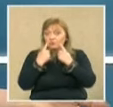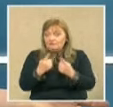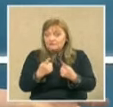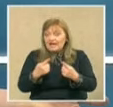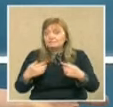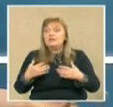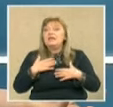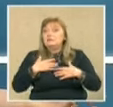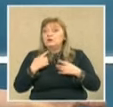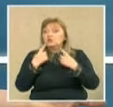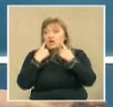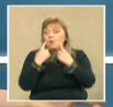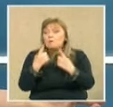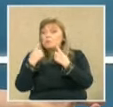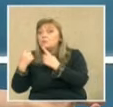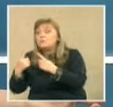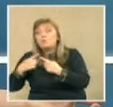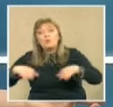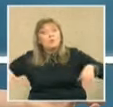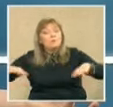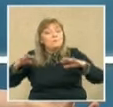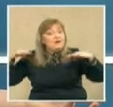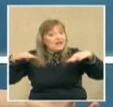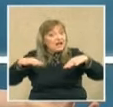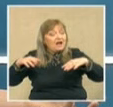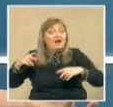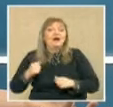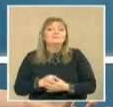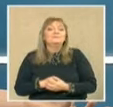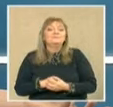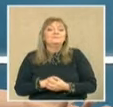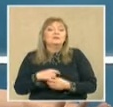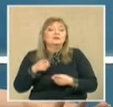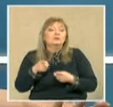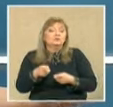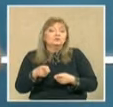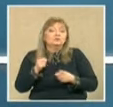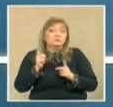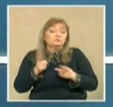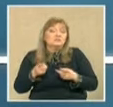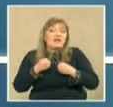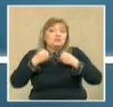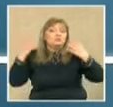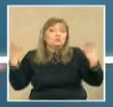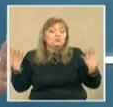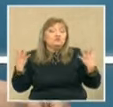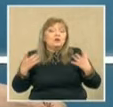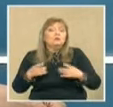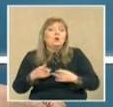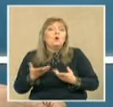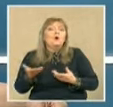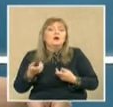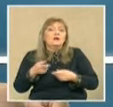имаше и публика. Предполагам, че това е било изключително важно за тях след толкова време на изолация отново да могат да излязат пред публика